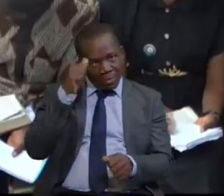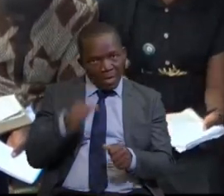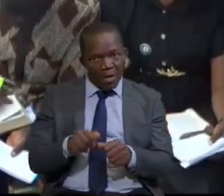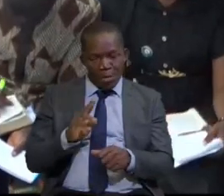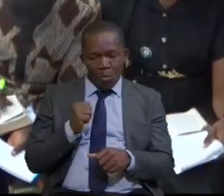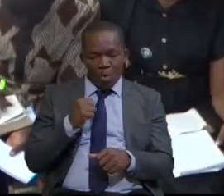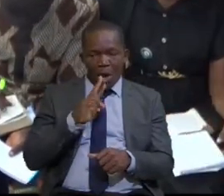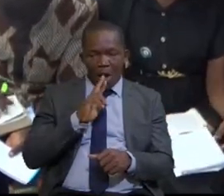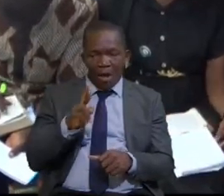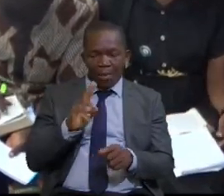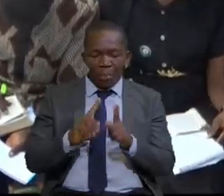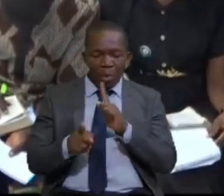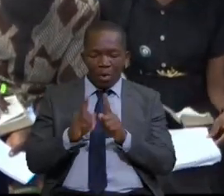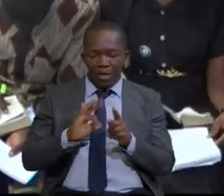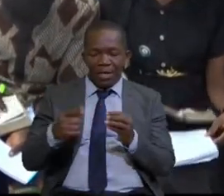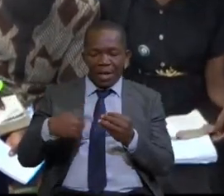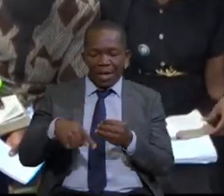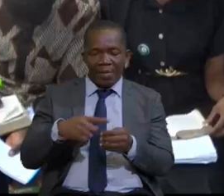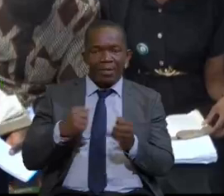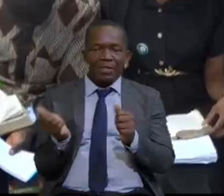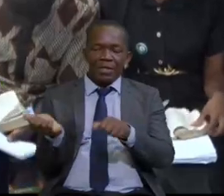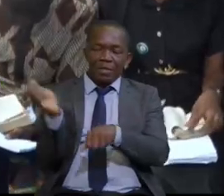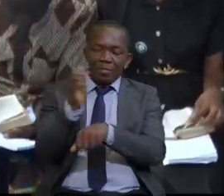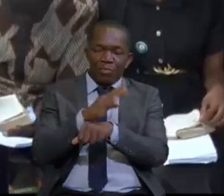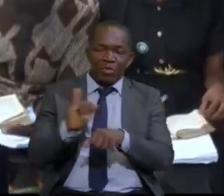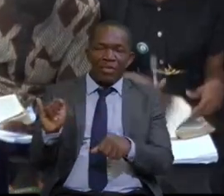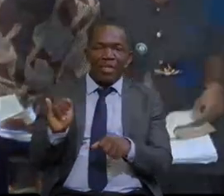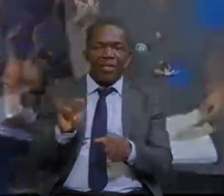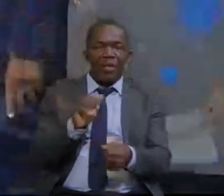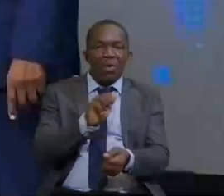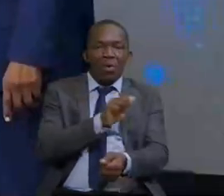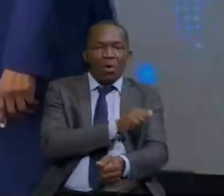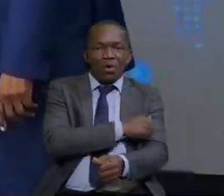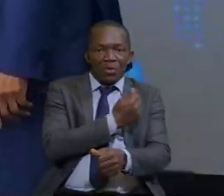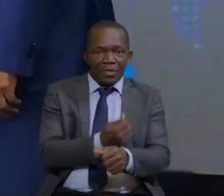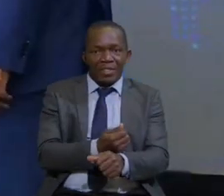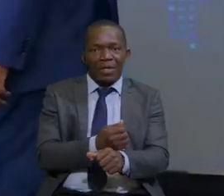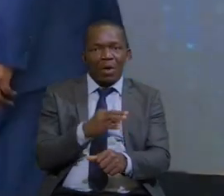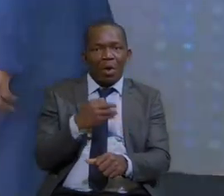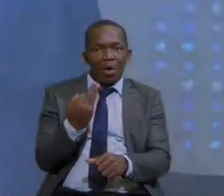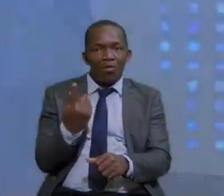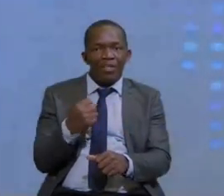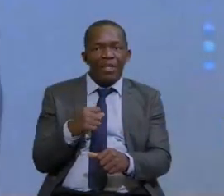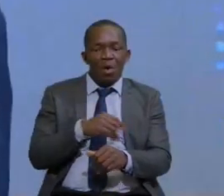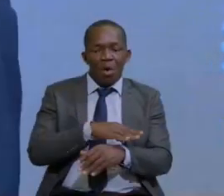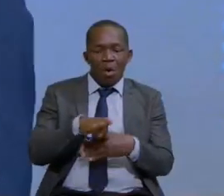de l'autorité dominante, du souverain tout-puissant. Qui a